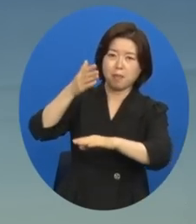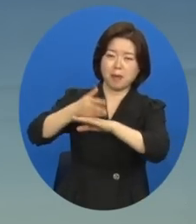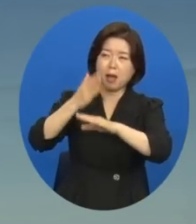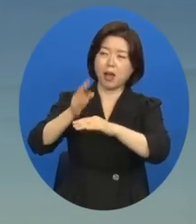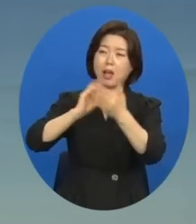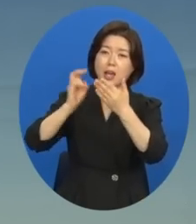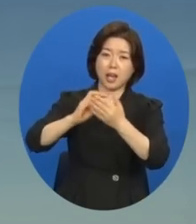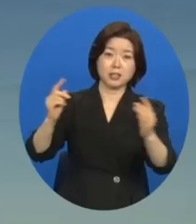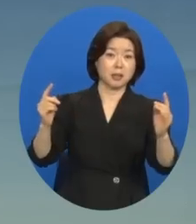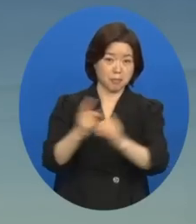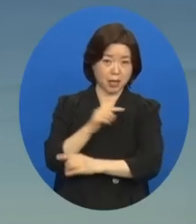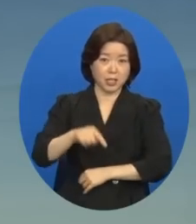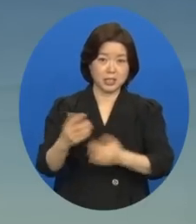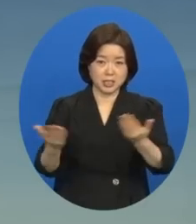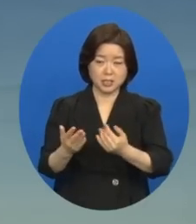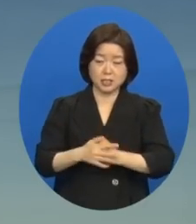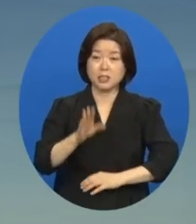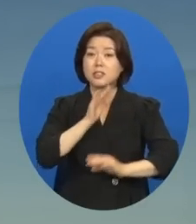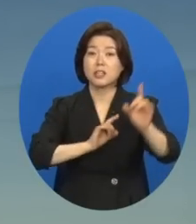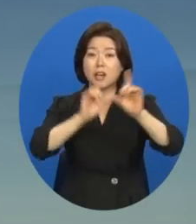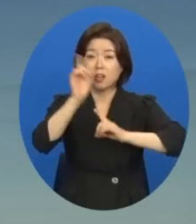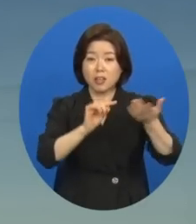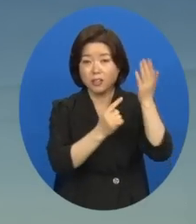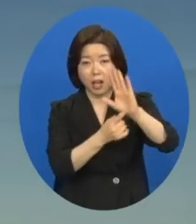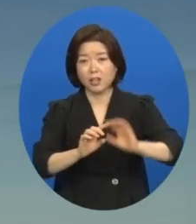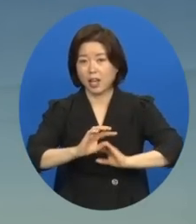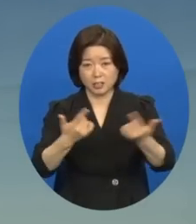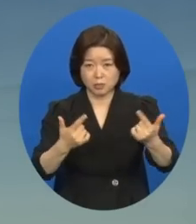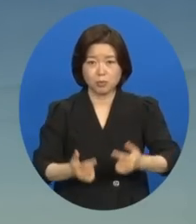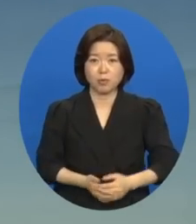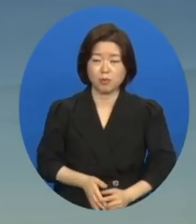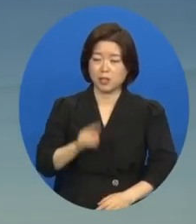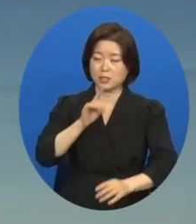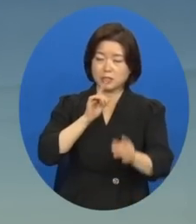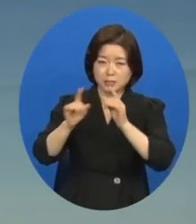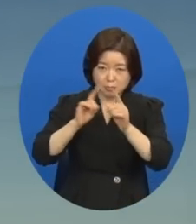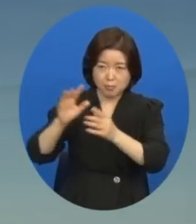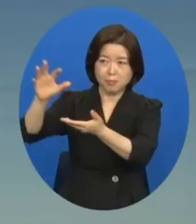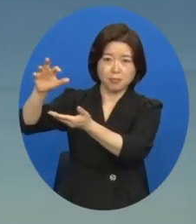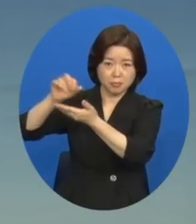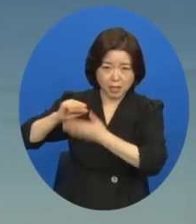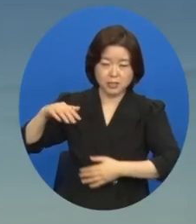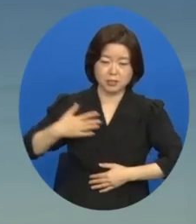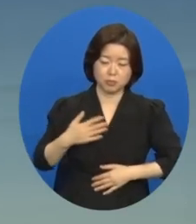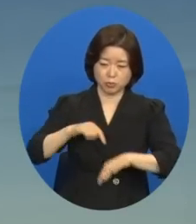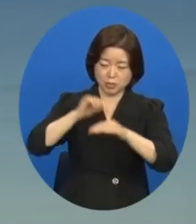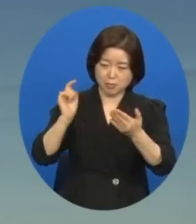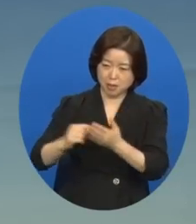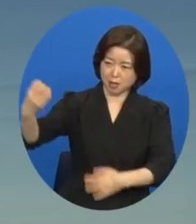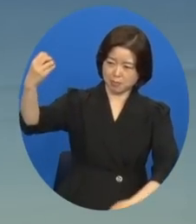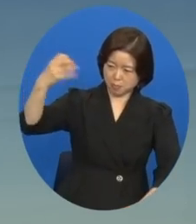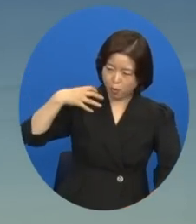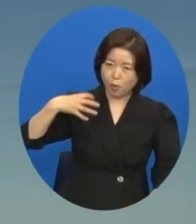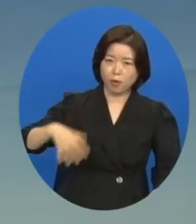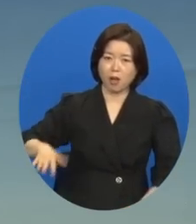바뀌는 일은 현상에서 이루어지는 것이 아니고 그 말씀이 우리의 마음을 비추고 우리의 마음을